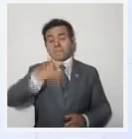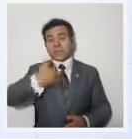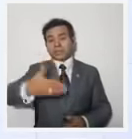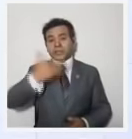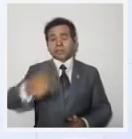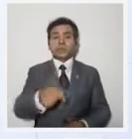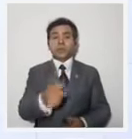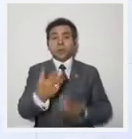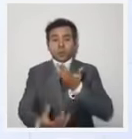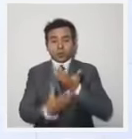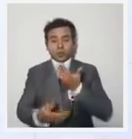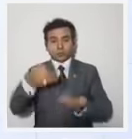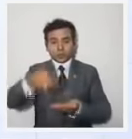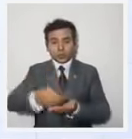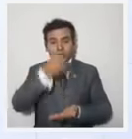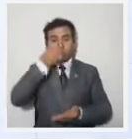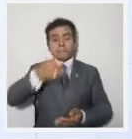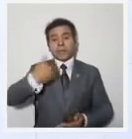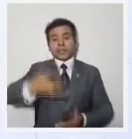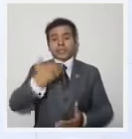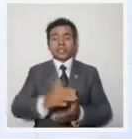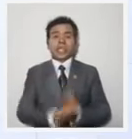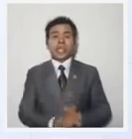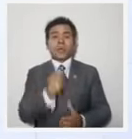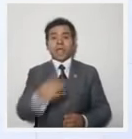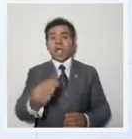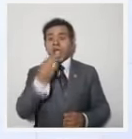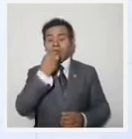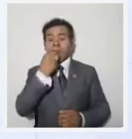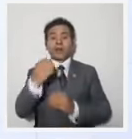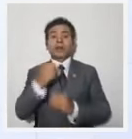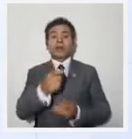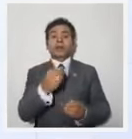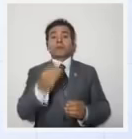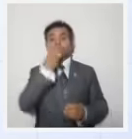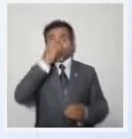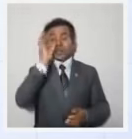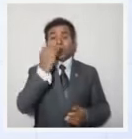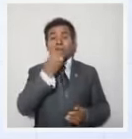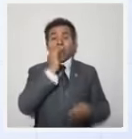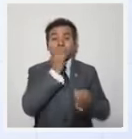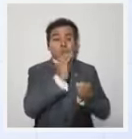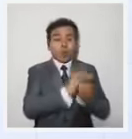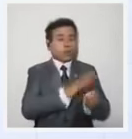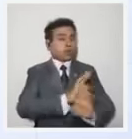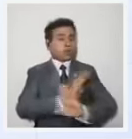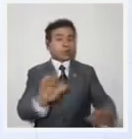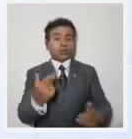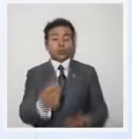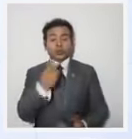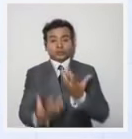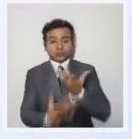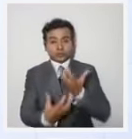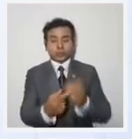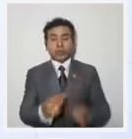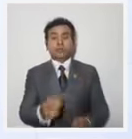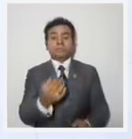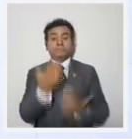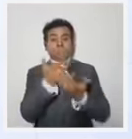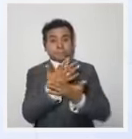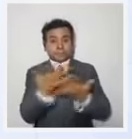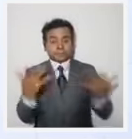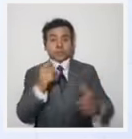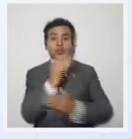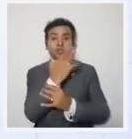তরল খাবার এবং পানি বেশি বেশি করে পান করা উচিত, যেটা স্বাস্থ্যের জন্য খুবই ভালো। এবং আপনারা প্রোটিন সমৃদ্ধ